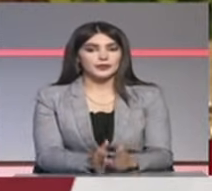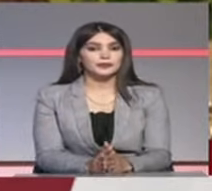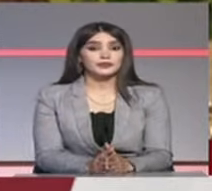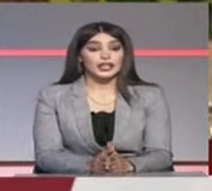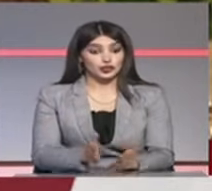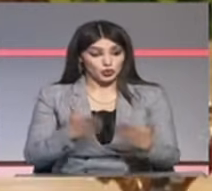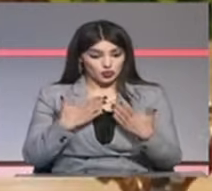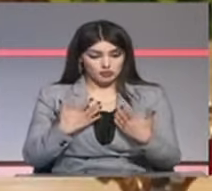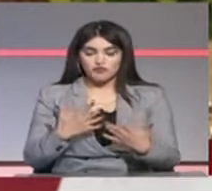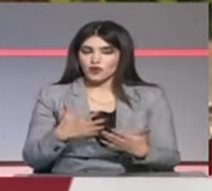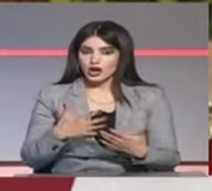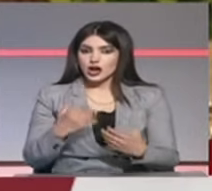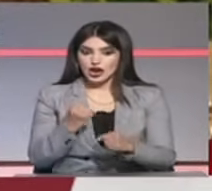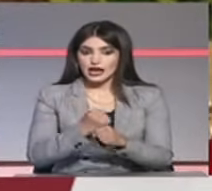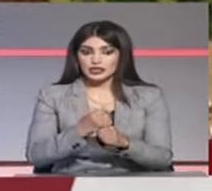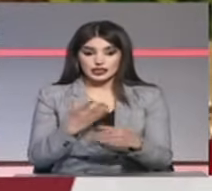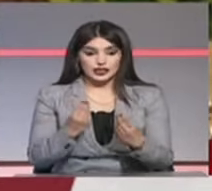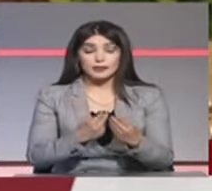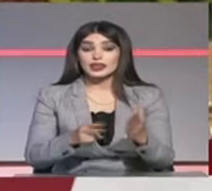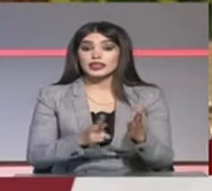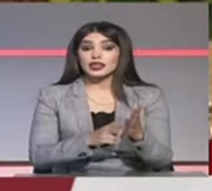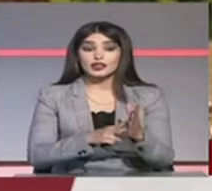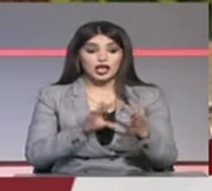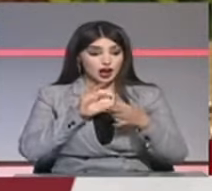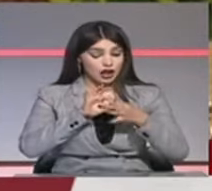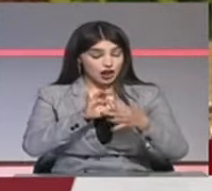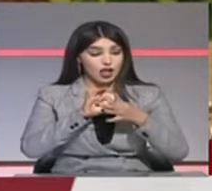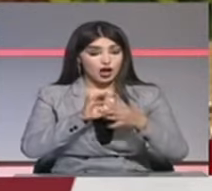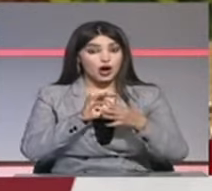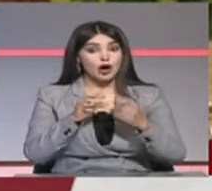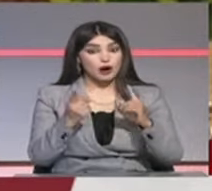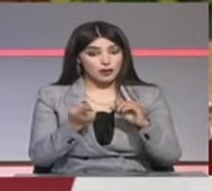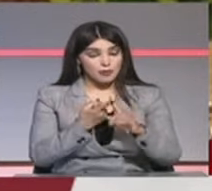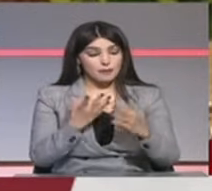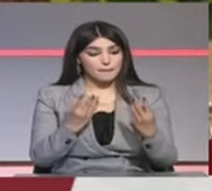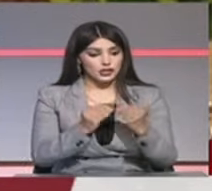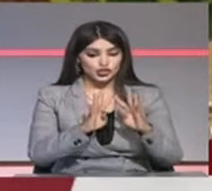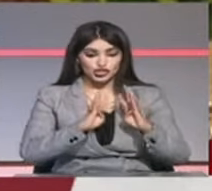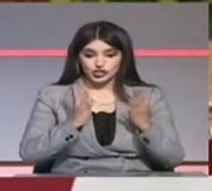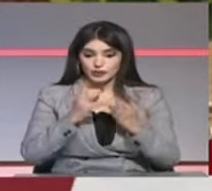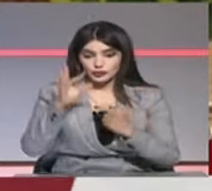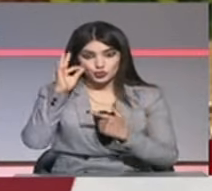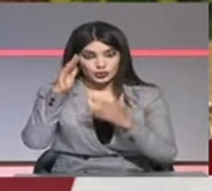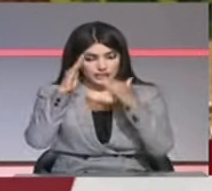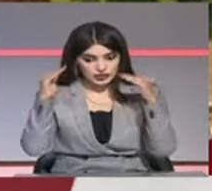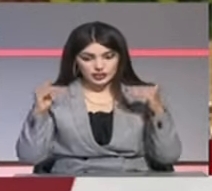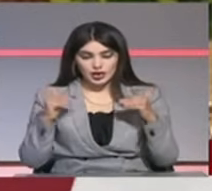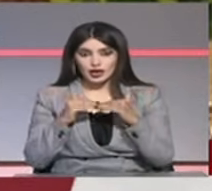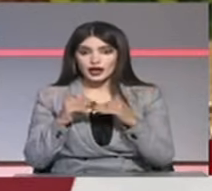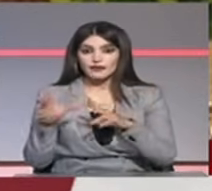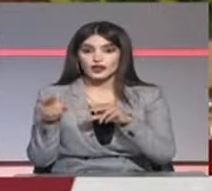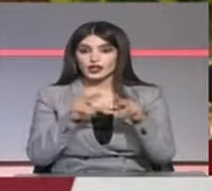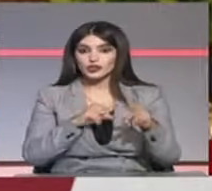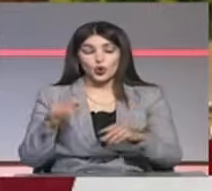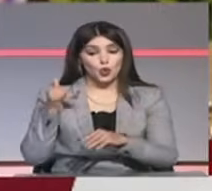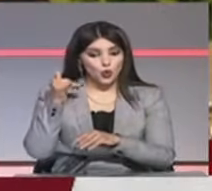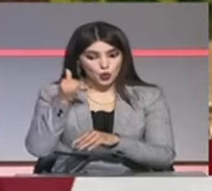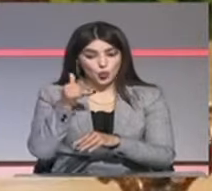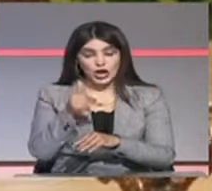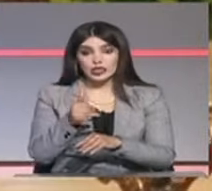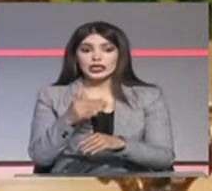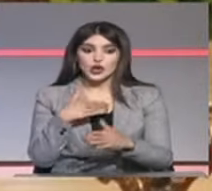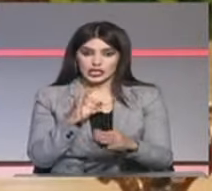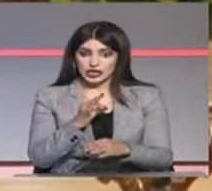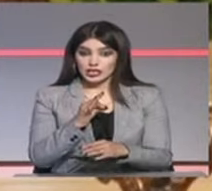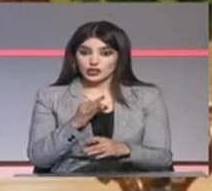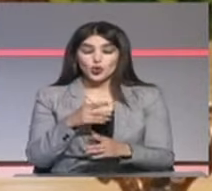اهتمامنا الشديد بتوثيق هذه العلاقه والروابط بين الشعبين الحياه بتعود لفتره طويله جدا جدا و